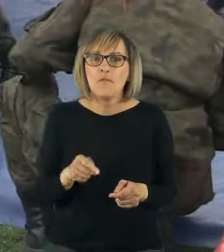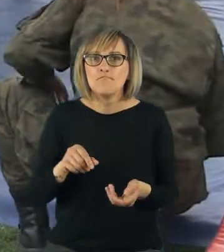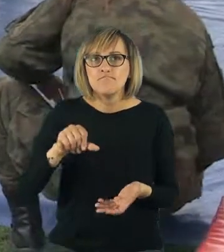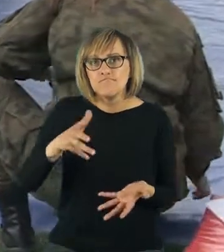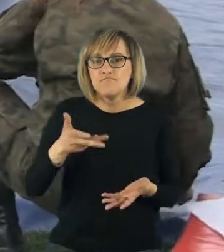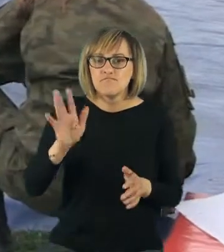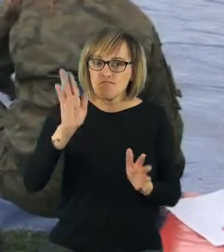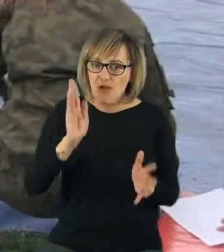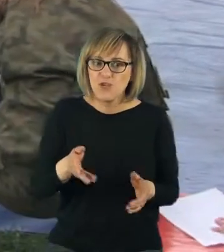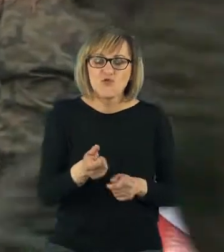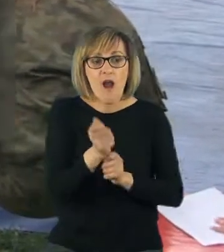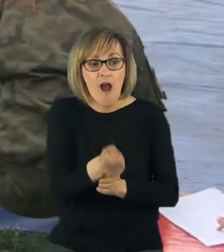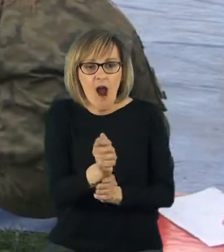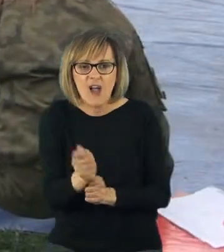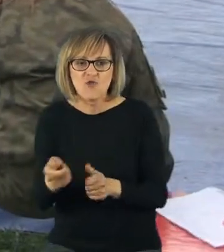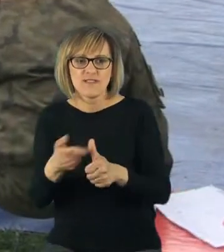środki, podręczny sprzęt gaśniczy.